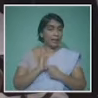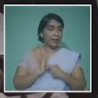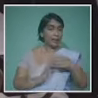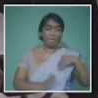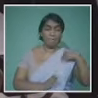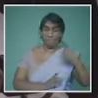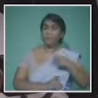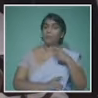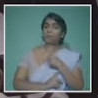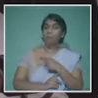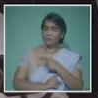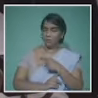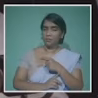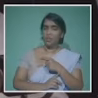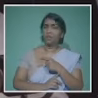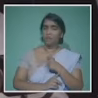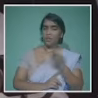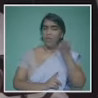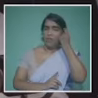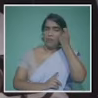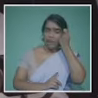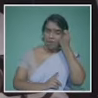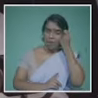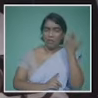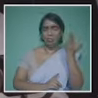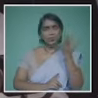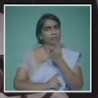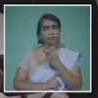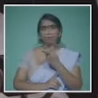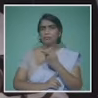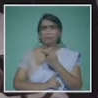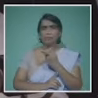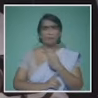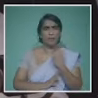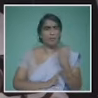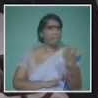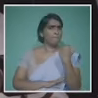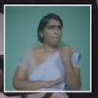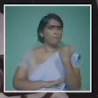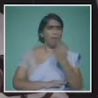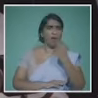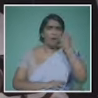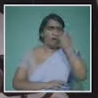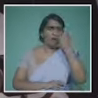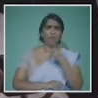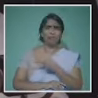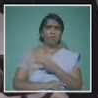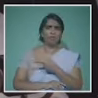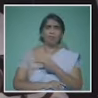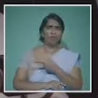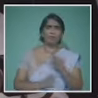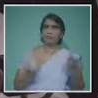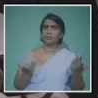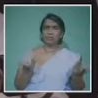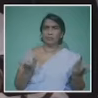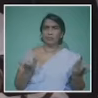නීතිපතිතුමාගේ අදහස හෝ මතය කිසිසේත් බලාත්මක මතයක් වන්නේ